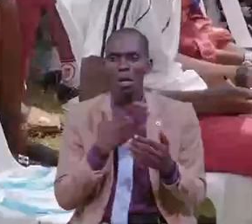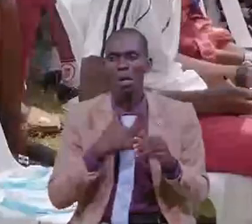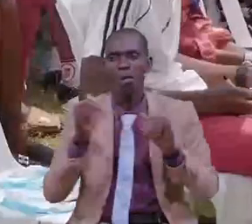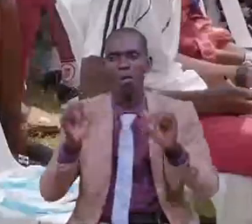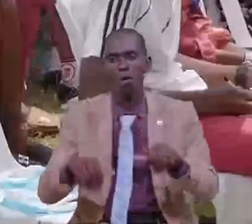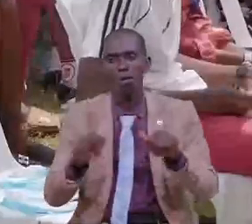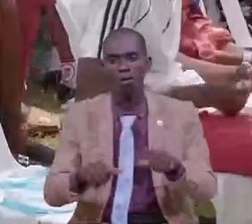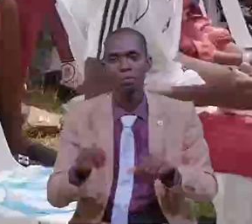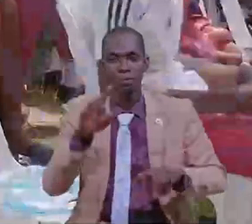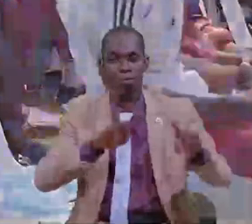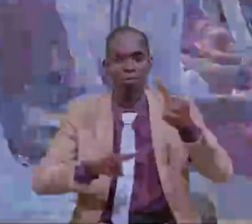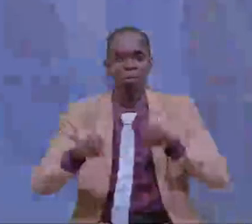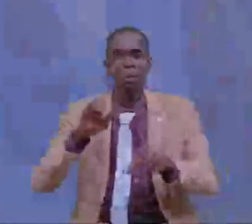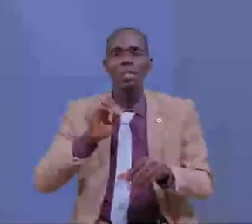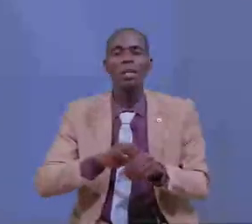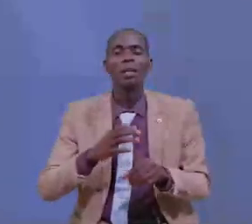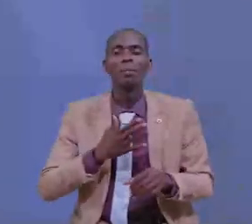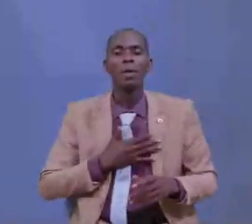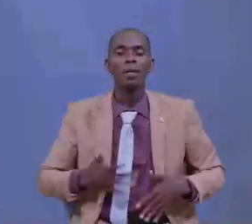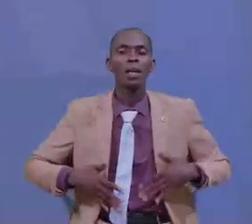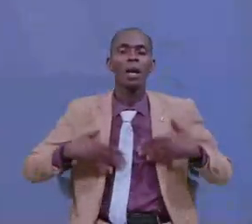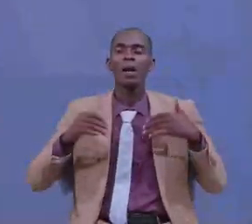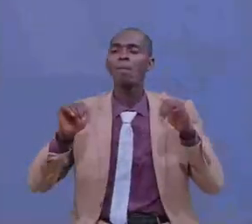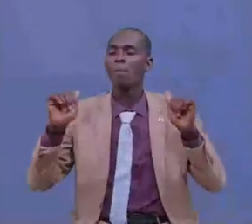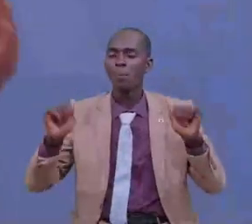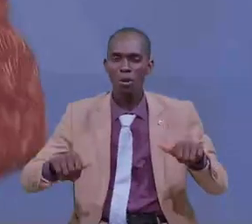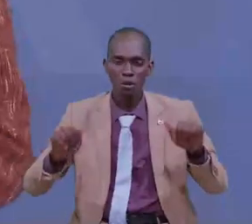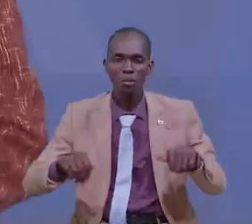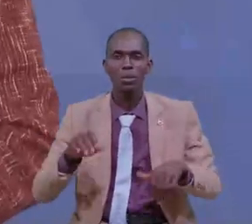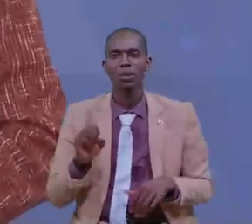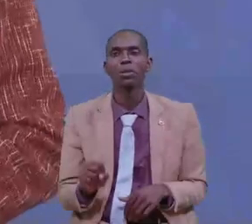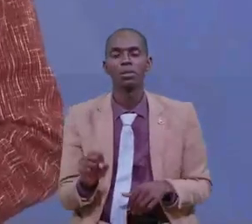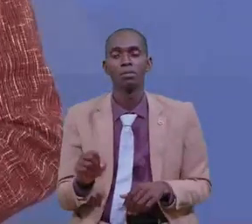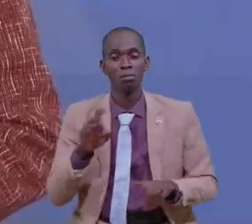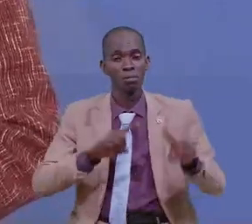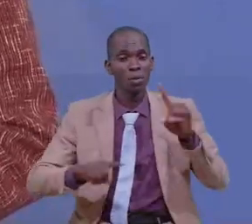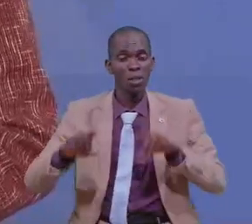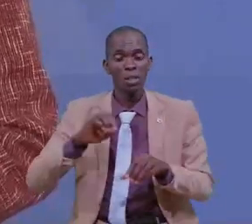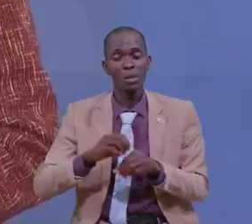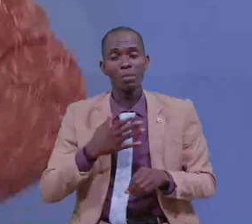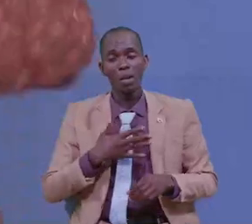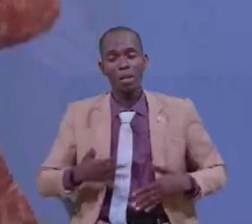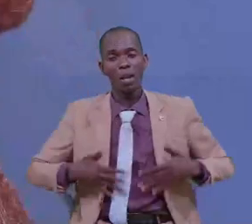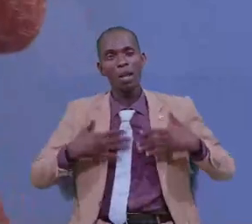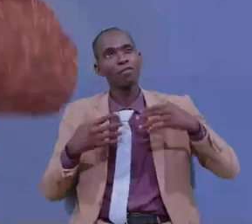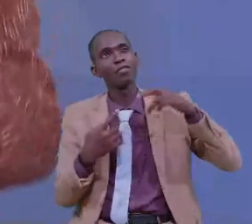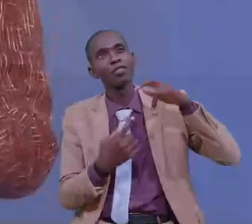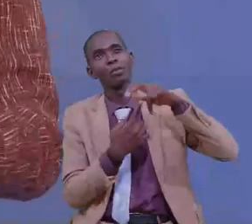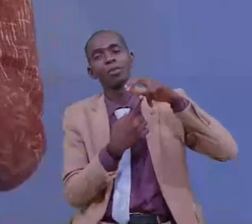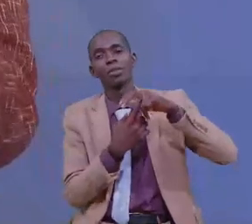possible. Dans ma vie, possibilité. Dans ma vie,